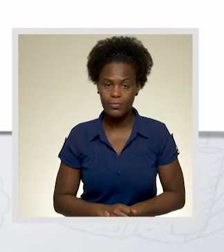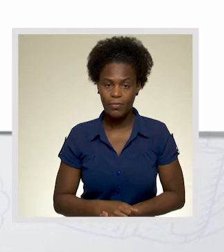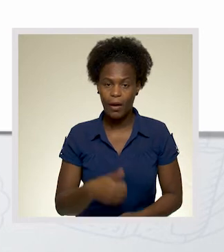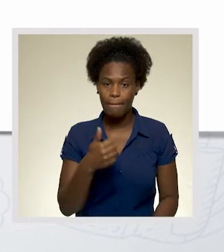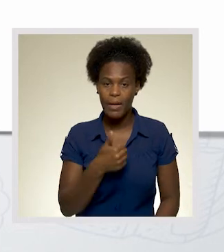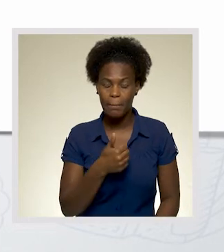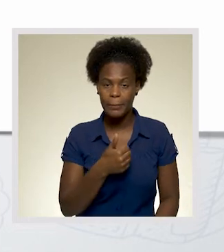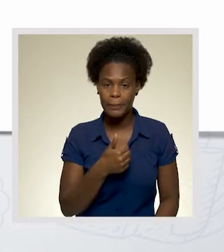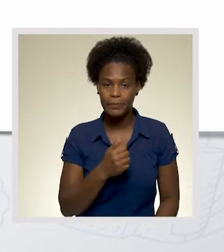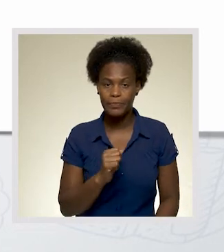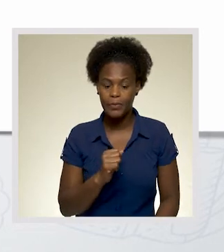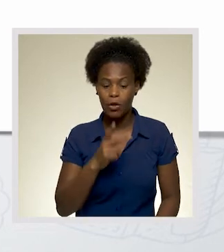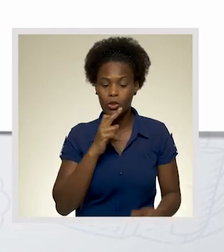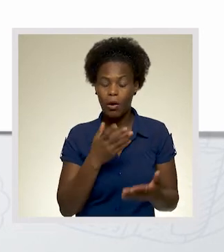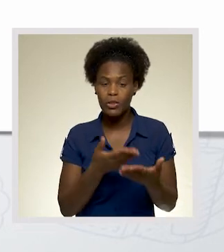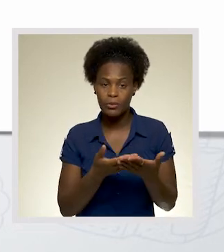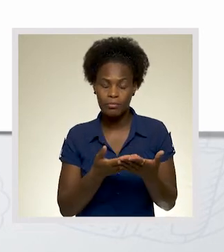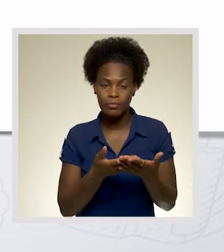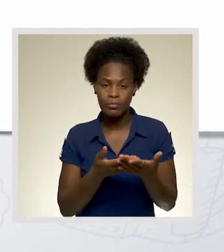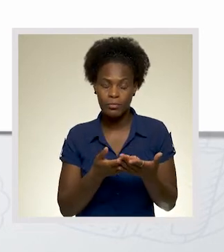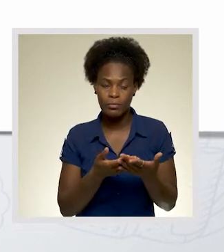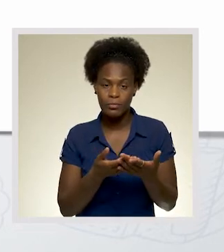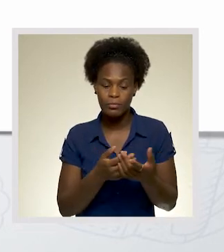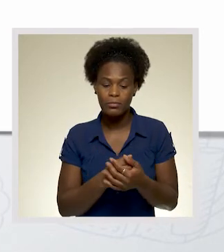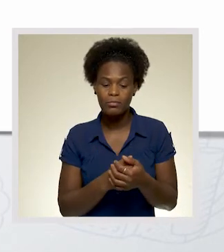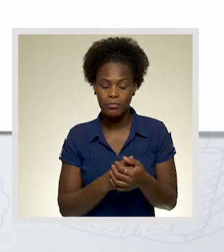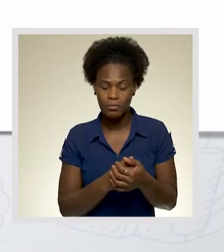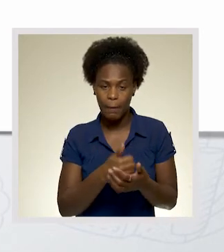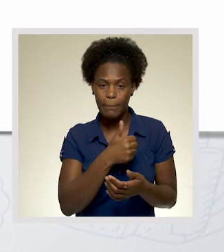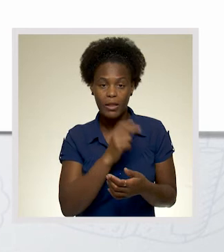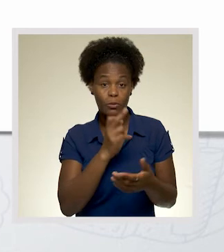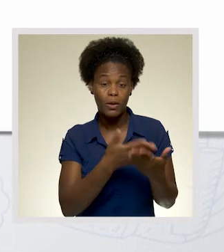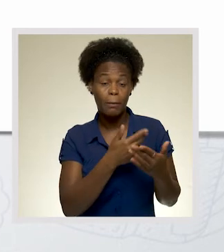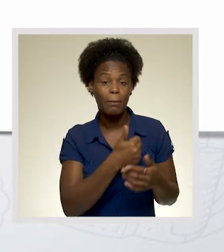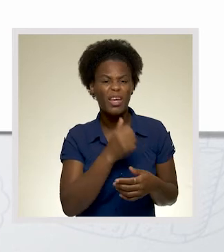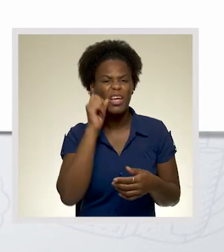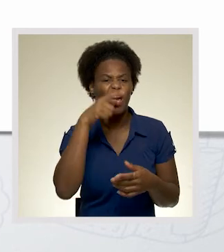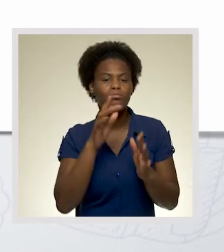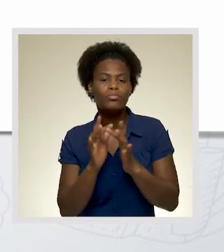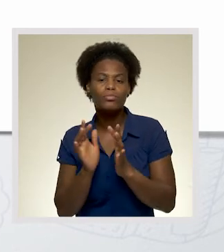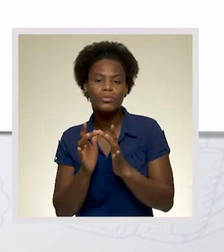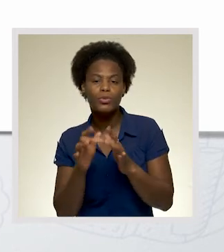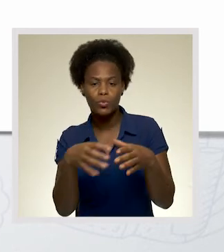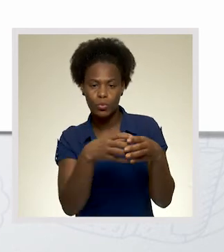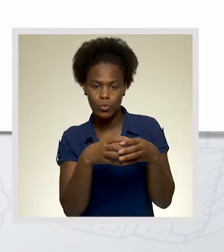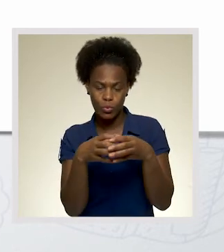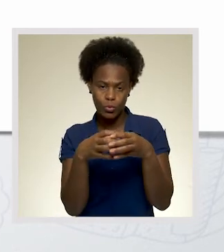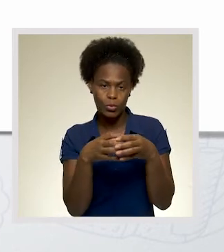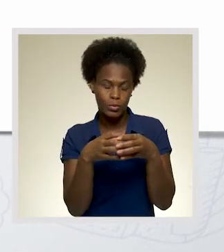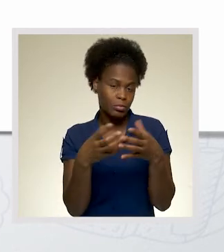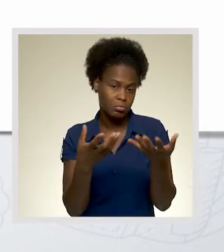B. La réponse, donc vous avez la question qui a contacté